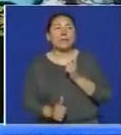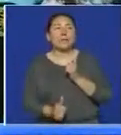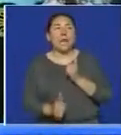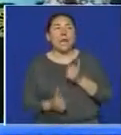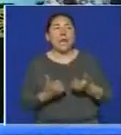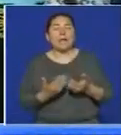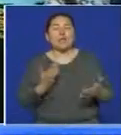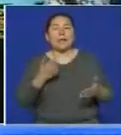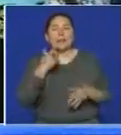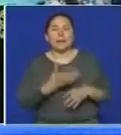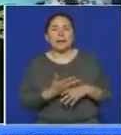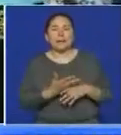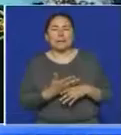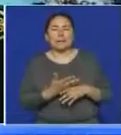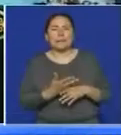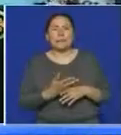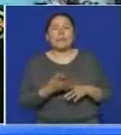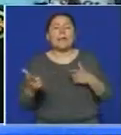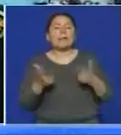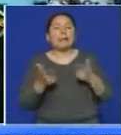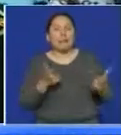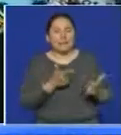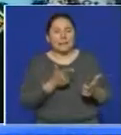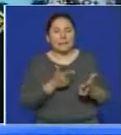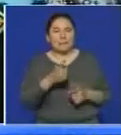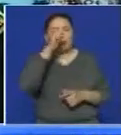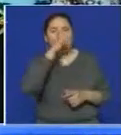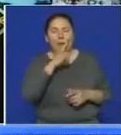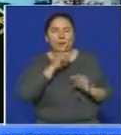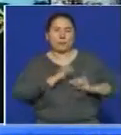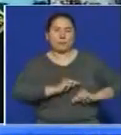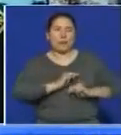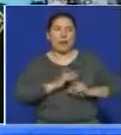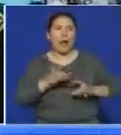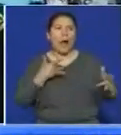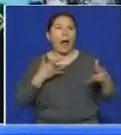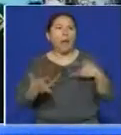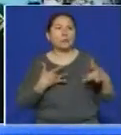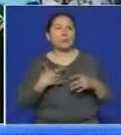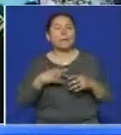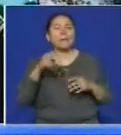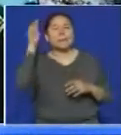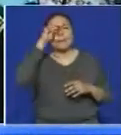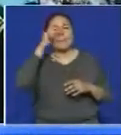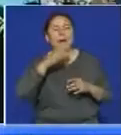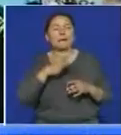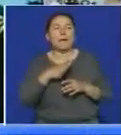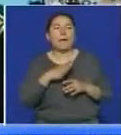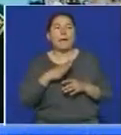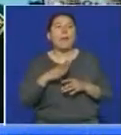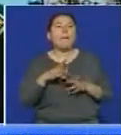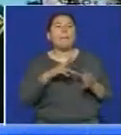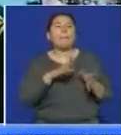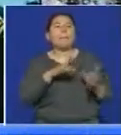қойып, және де вокалистің өзін дайындауға бір ай бойына жұмыстанды. Актер шеберлік сабағынан өтеді, пластика сабағынан